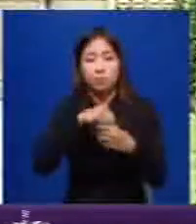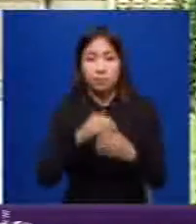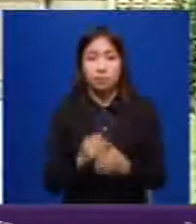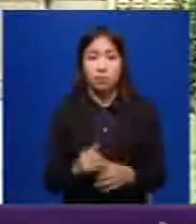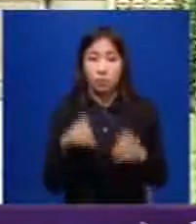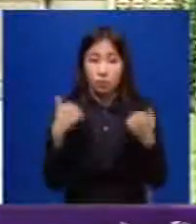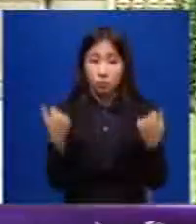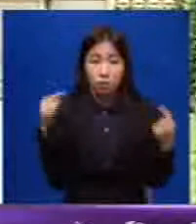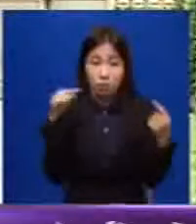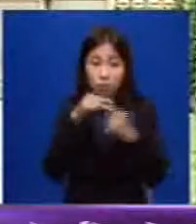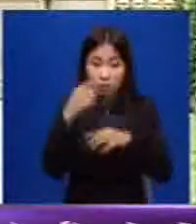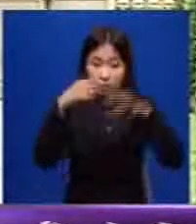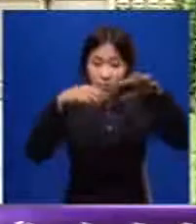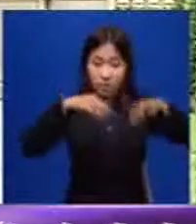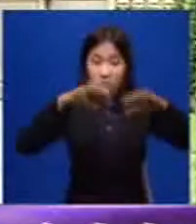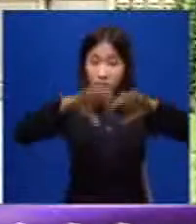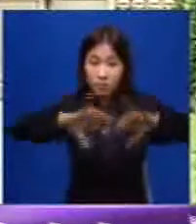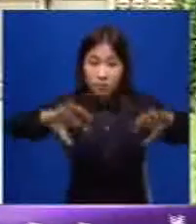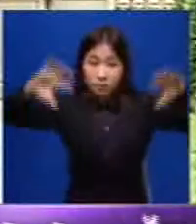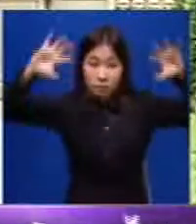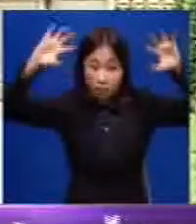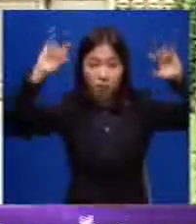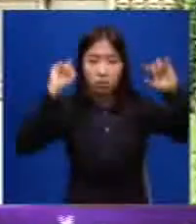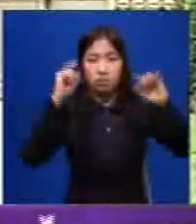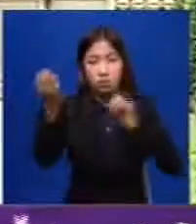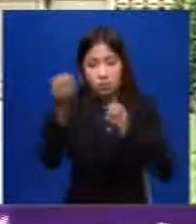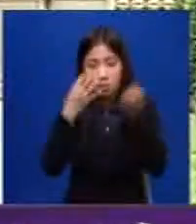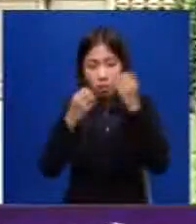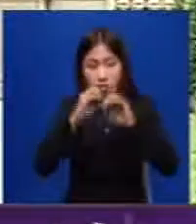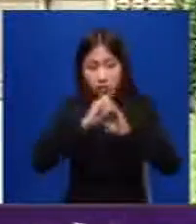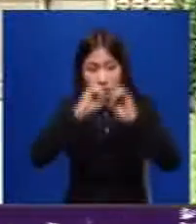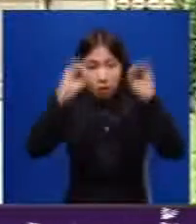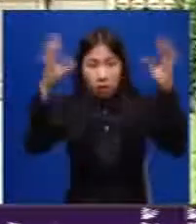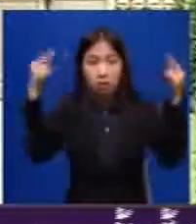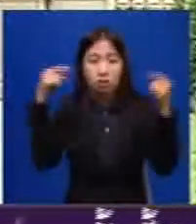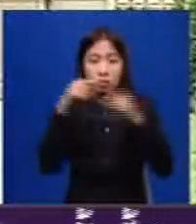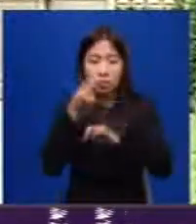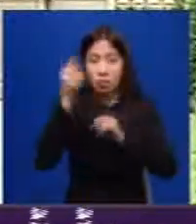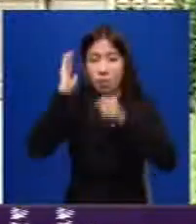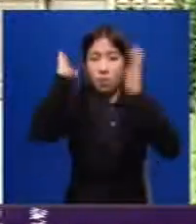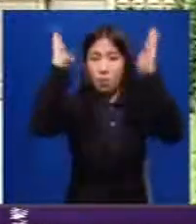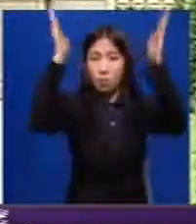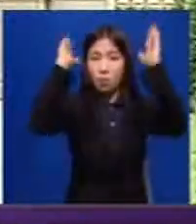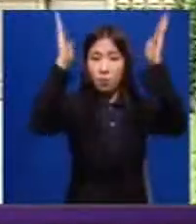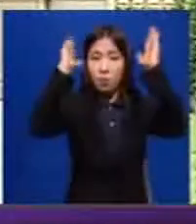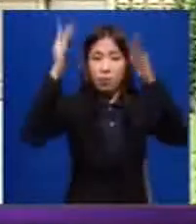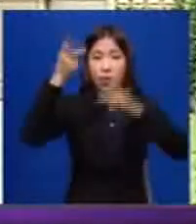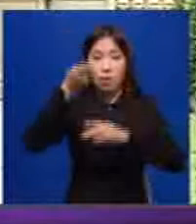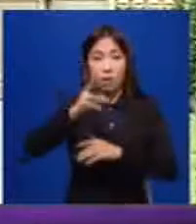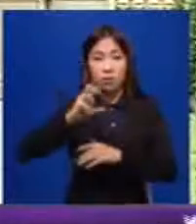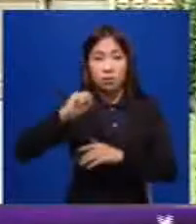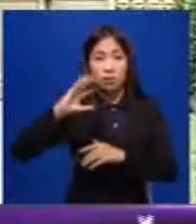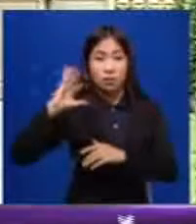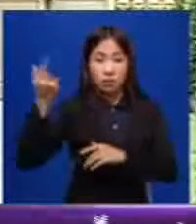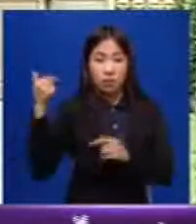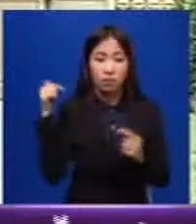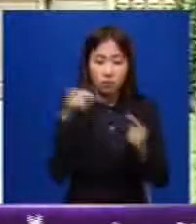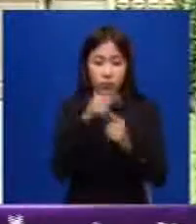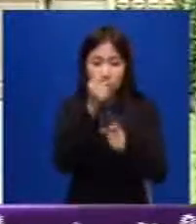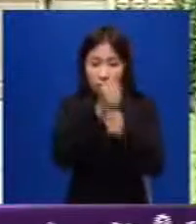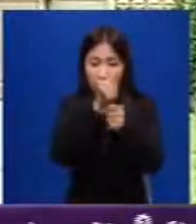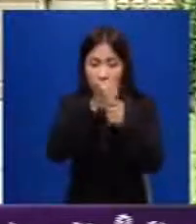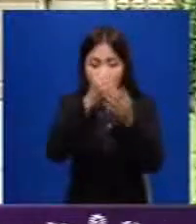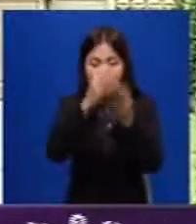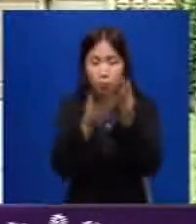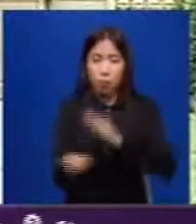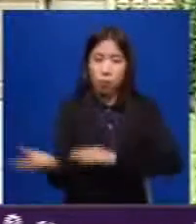ส่วนความเคลื่อนไหวที่ทำเนียบรัฐบาลนะคะต้องรอความชัดเจนในช่วงบ่ายว่าทีมโฆษกคสช.จะเดินทางมาแถลงผลการประชุมและการทำงานของคสช.ตล